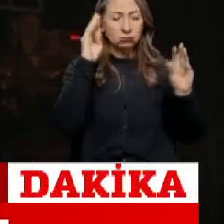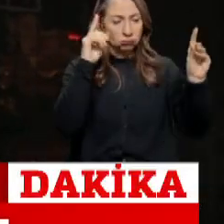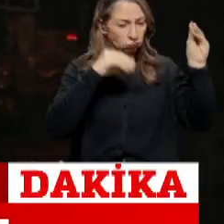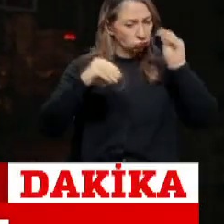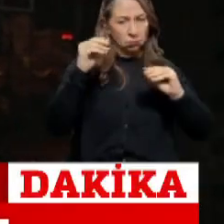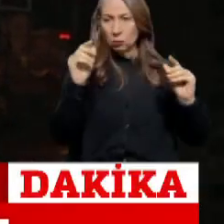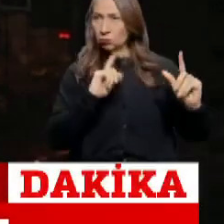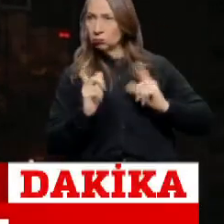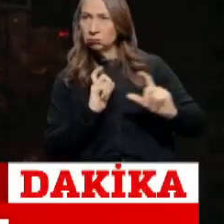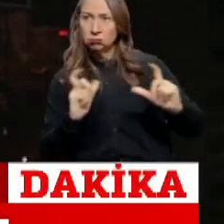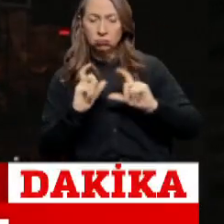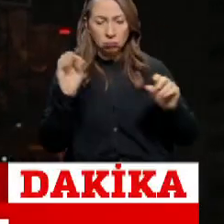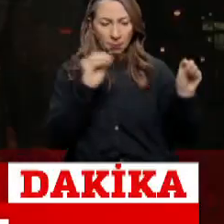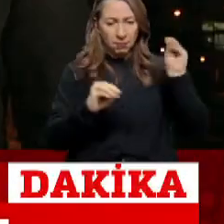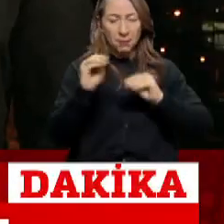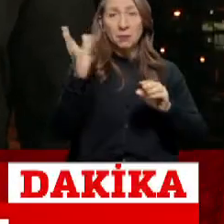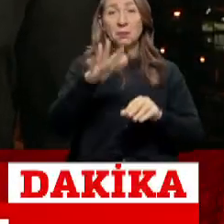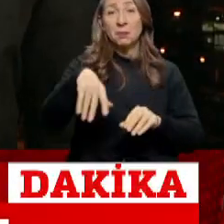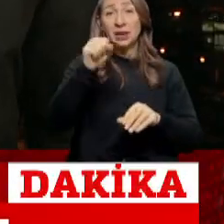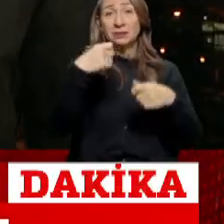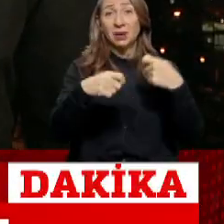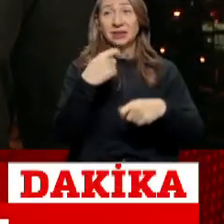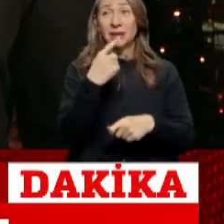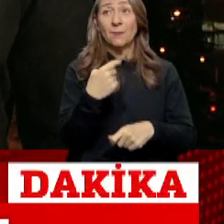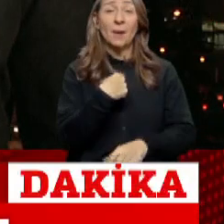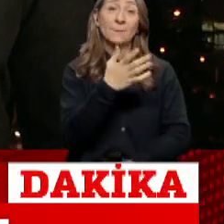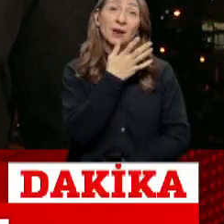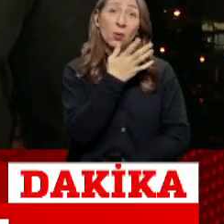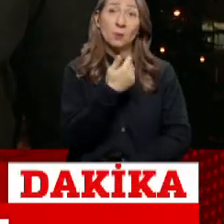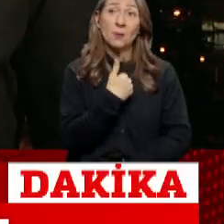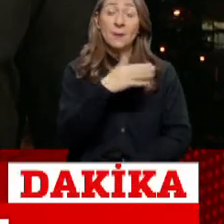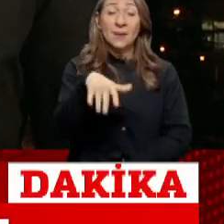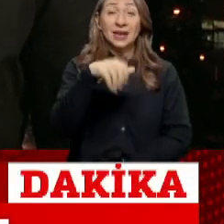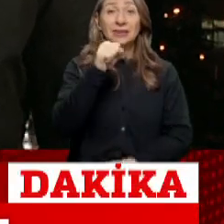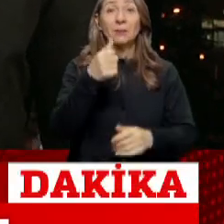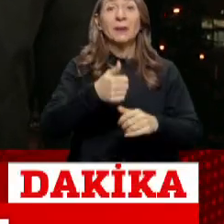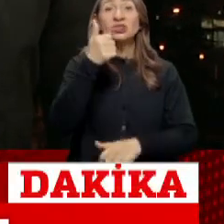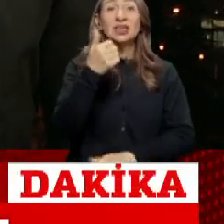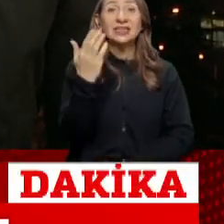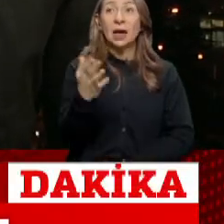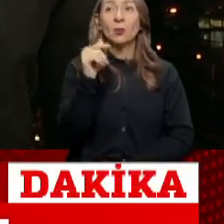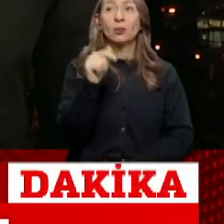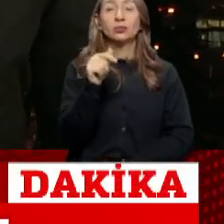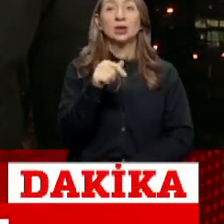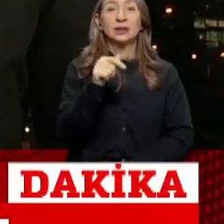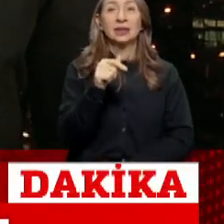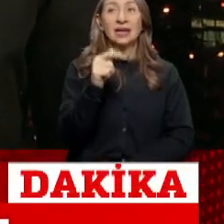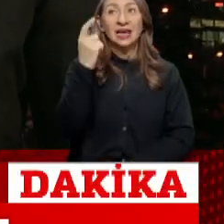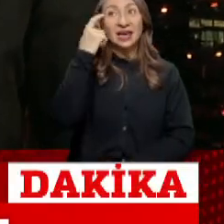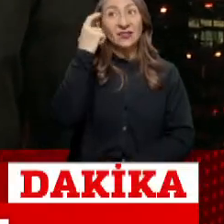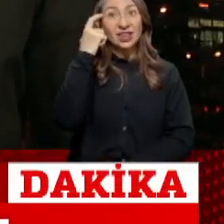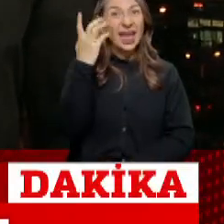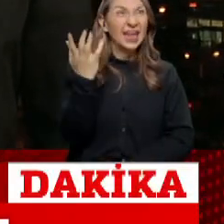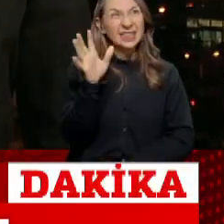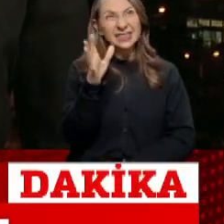ve kurmayları tarafından belirleniyor. Örneğin Merkez Bankası dedi, ben biliyorum dedi. Merkez Bankası Başkanı da buradan kafalarındaki,